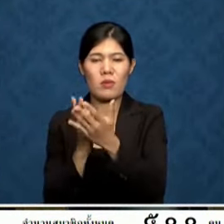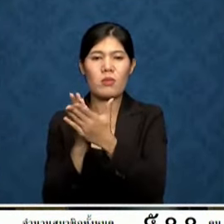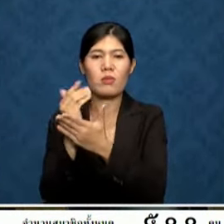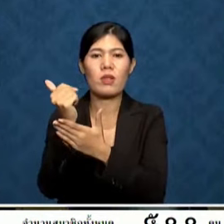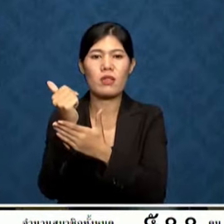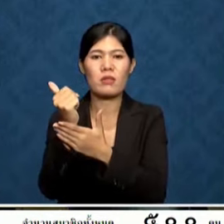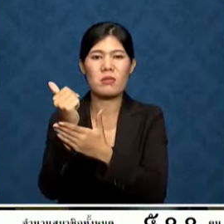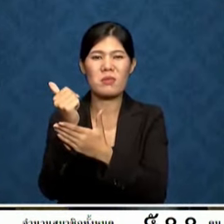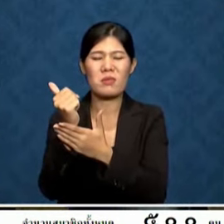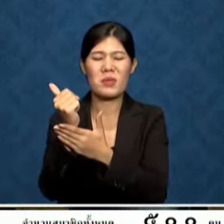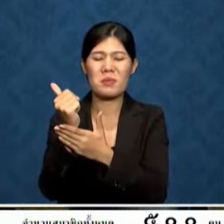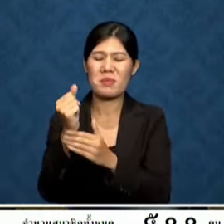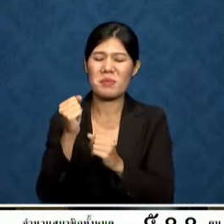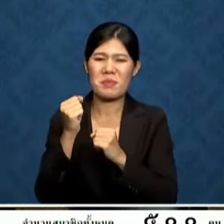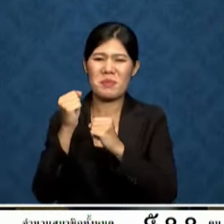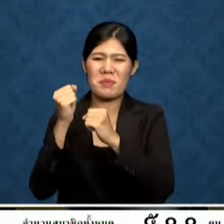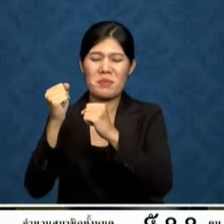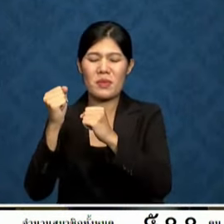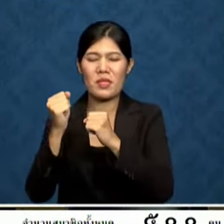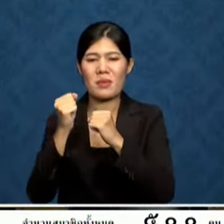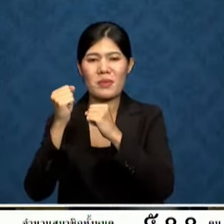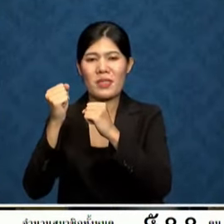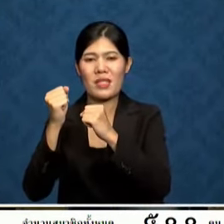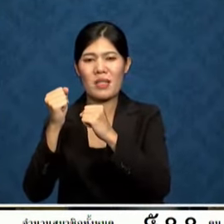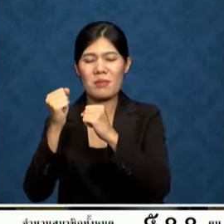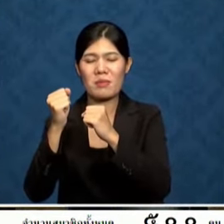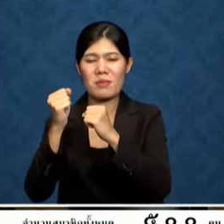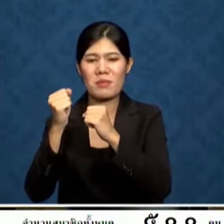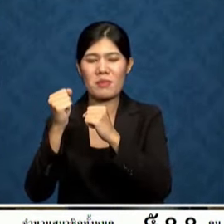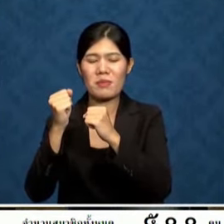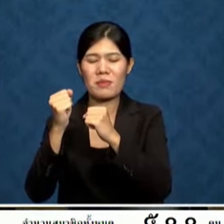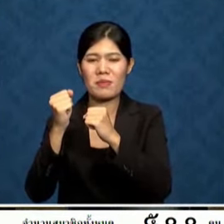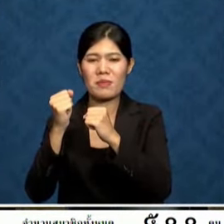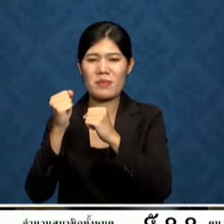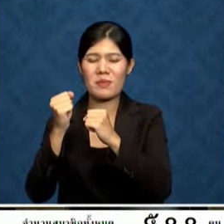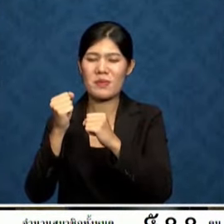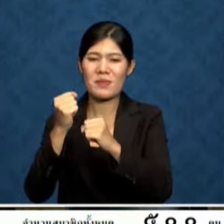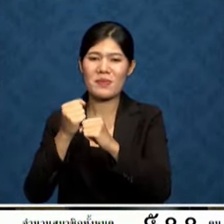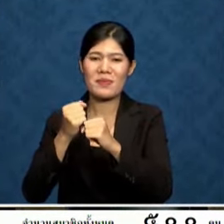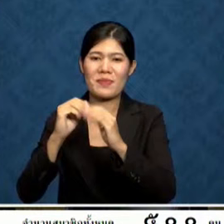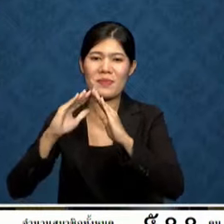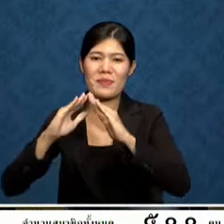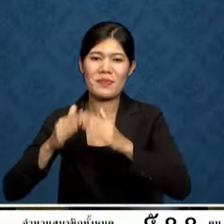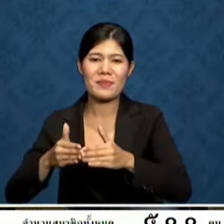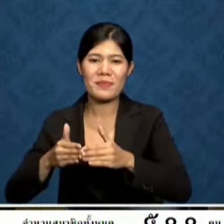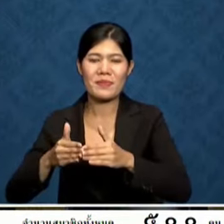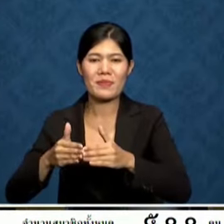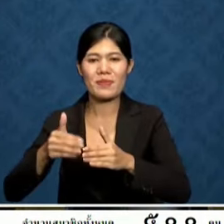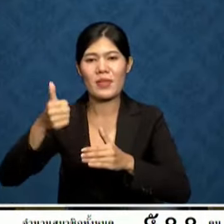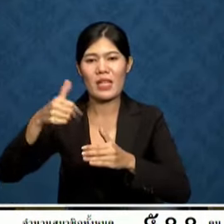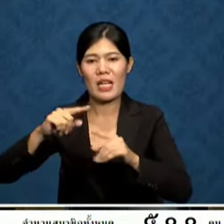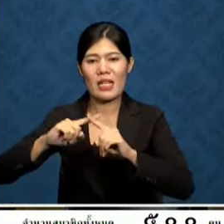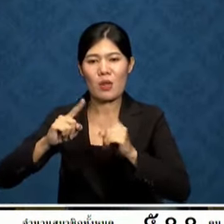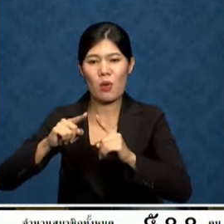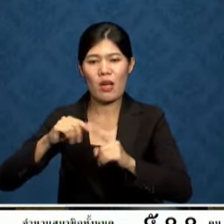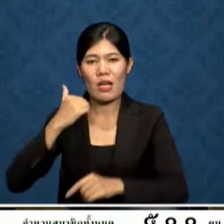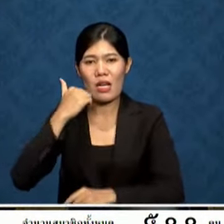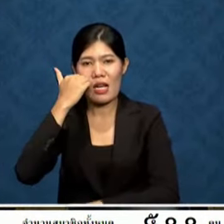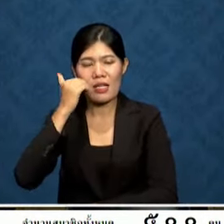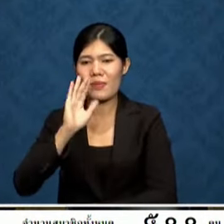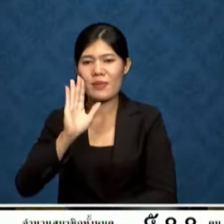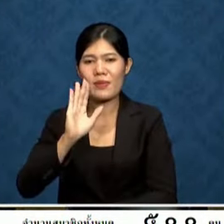ว่าดันทุลังกันแบบที่เรียกว่าเจ๊งไม่ว่าแต่เสียหน้าไม่